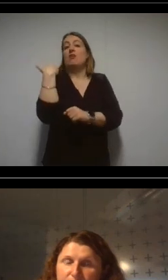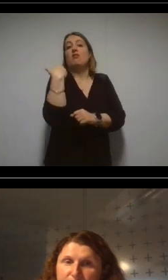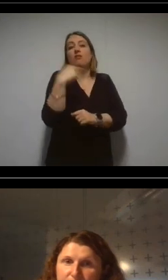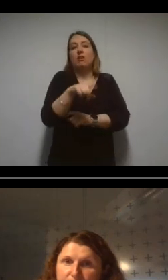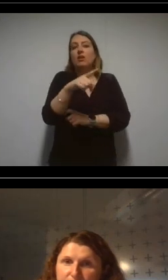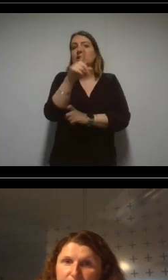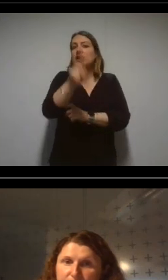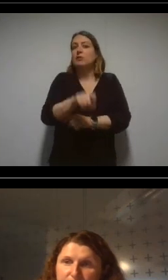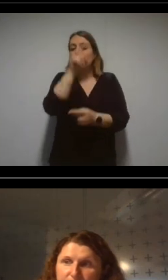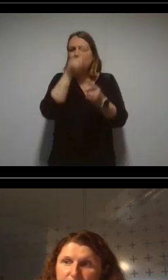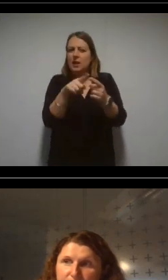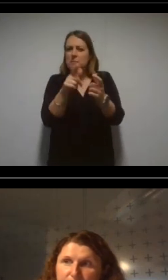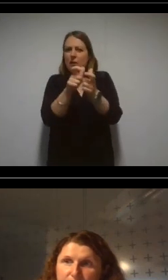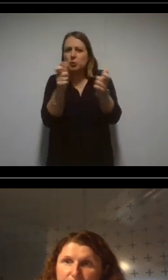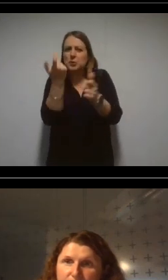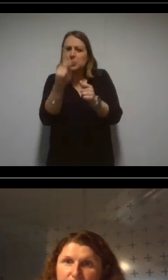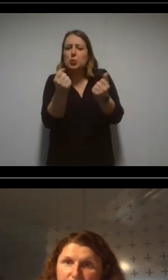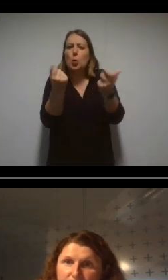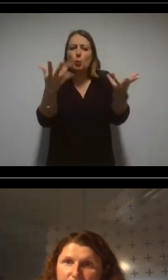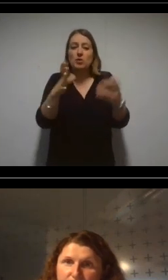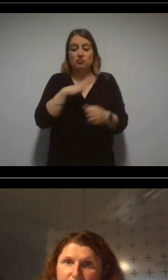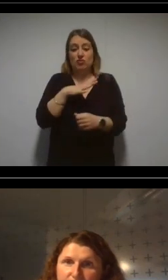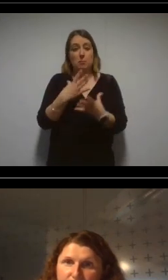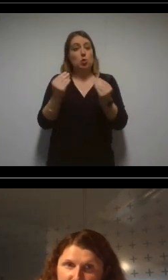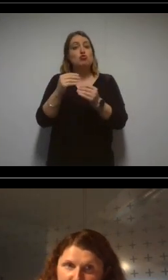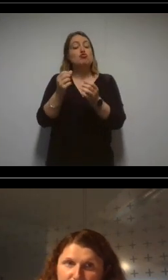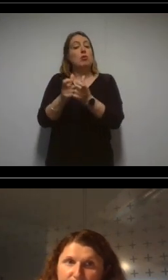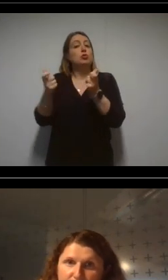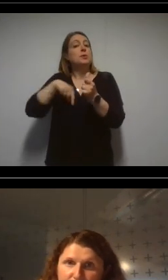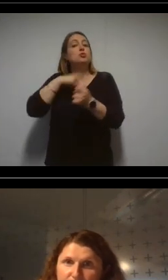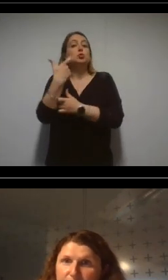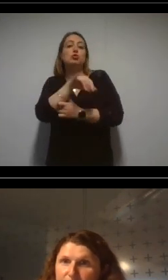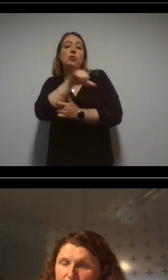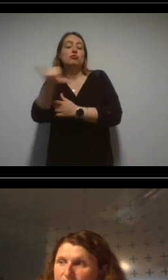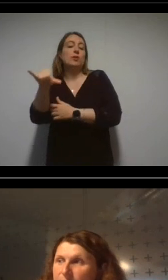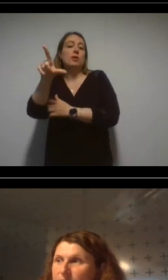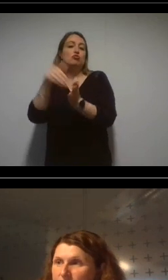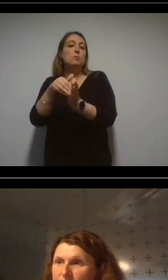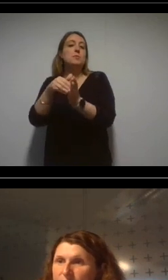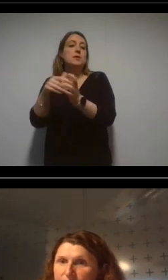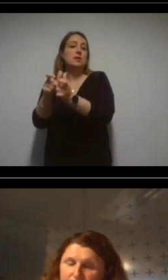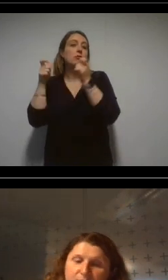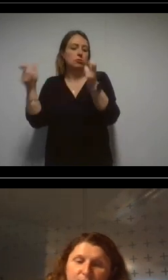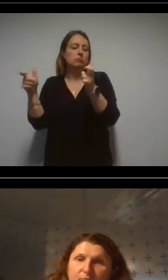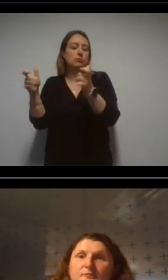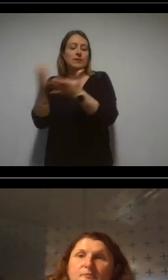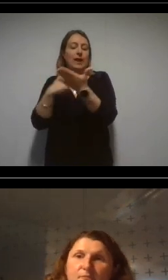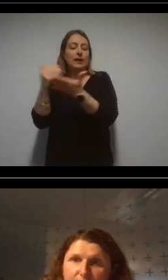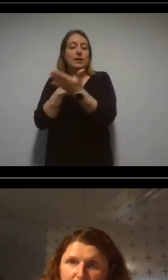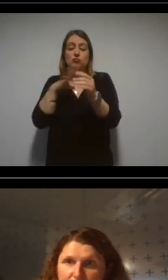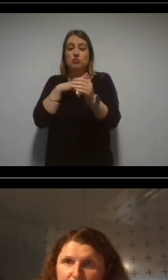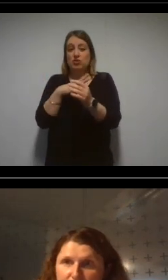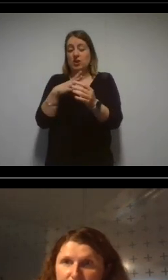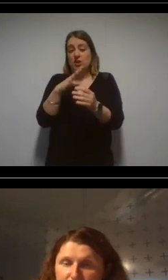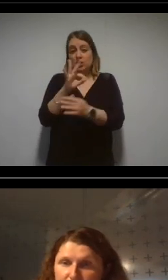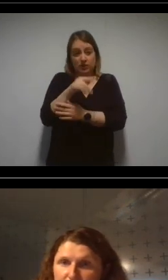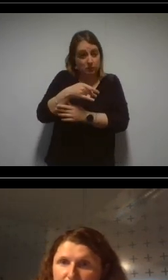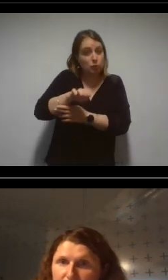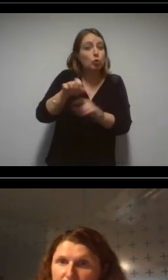d'entreprises entre 200 et 2000 salariés, mais on a des TPE et des très grands groupes, et de tout secteur